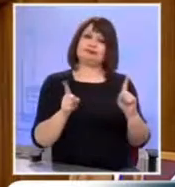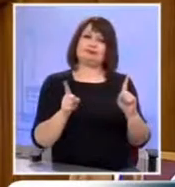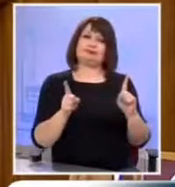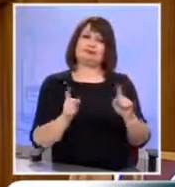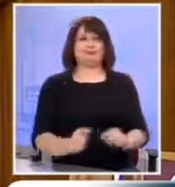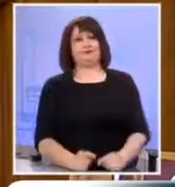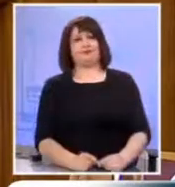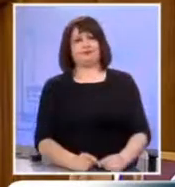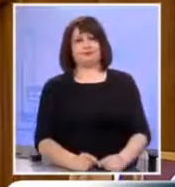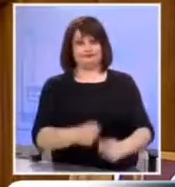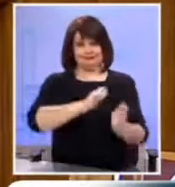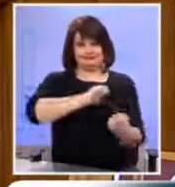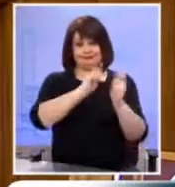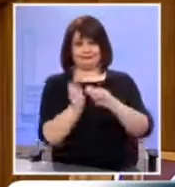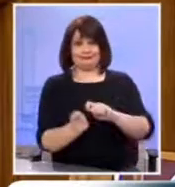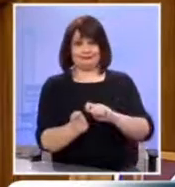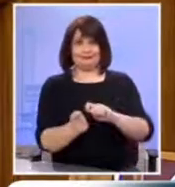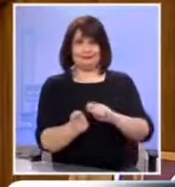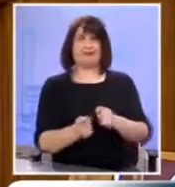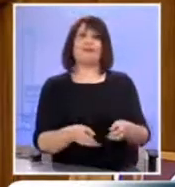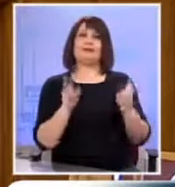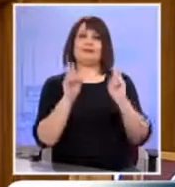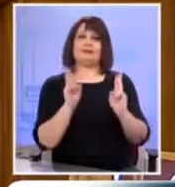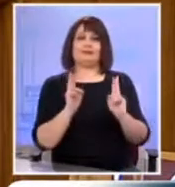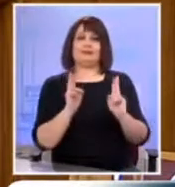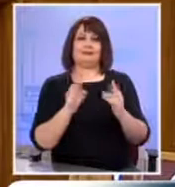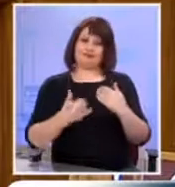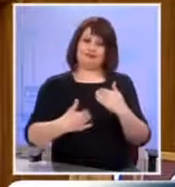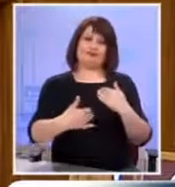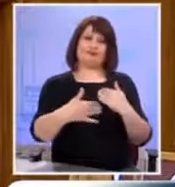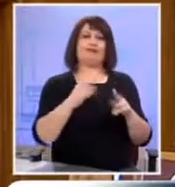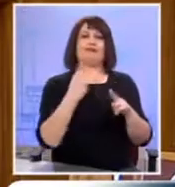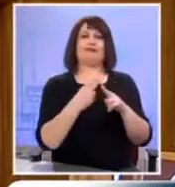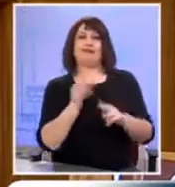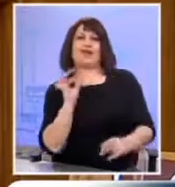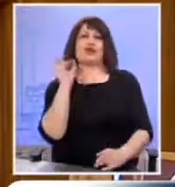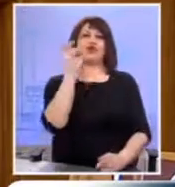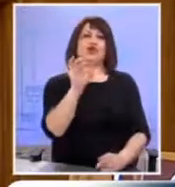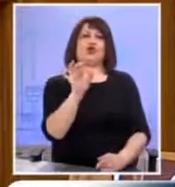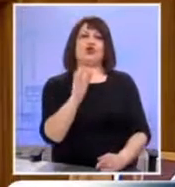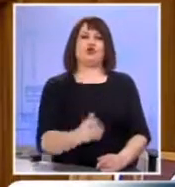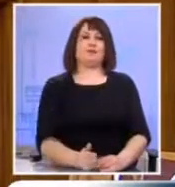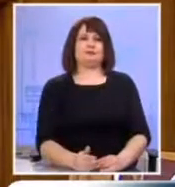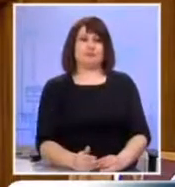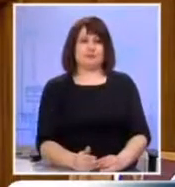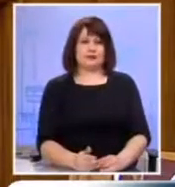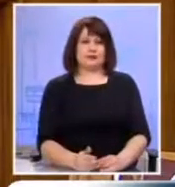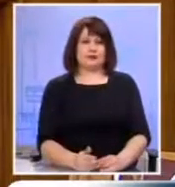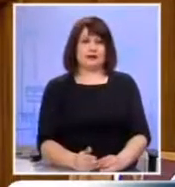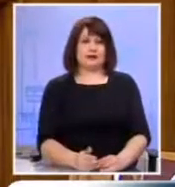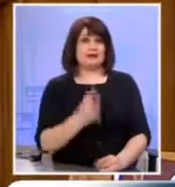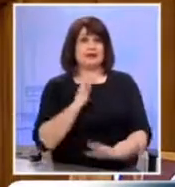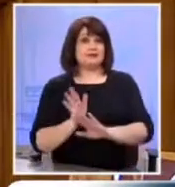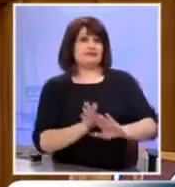Και αυτή η αλλαγή είναι το πιο ελπιδοφόρο βήμα για την υπηρέτηση του μεγάλου στόχου. Θα την προσπεράσουμε σαν να μην